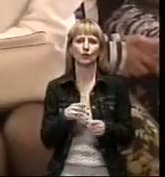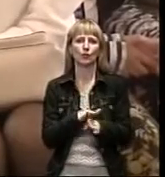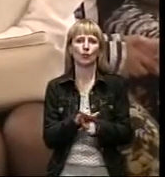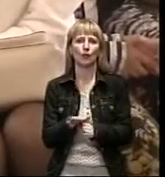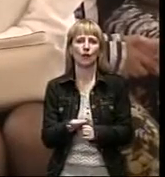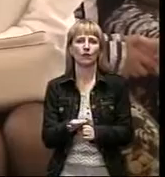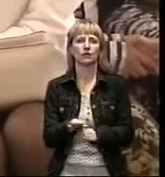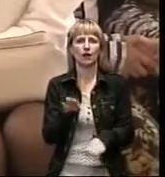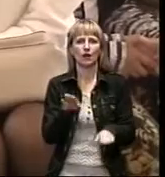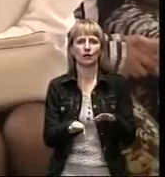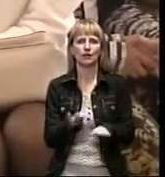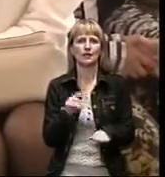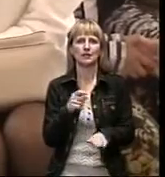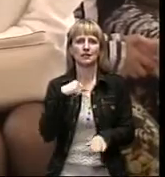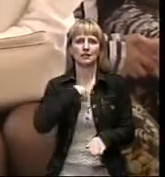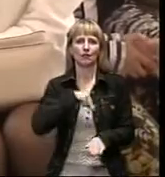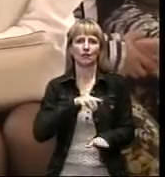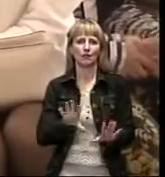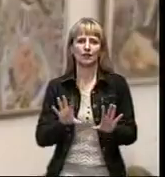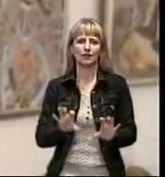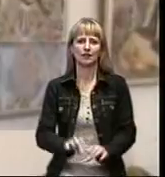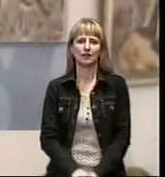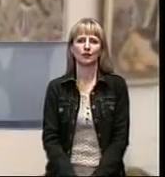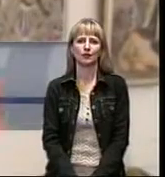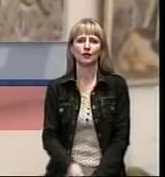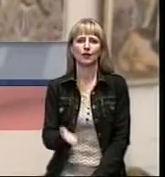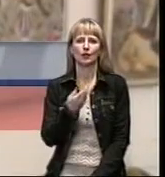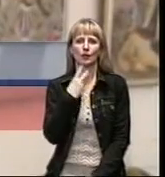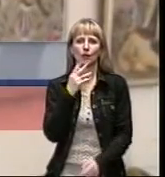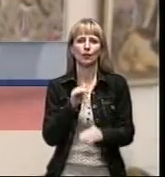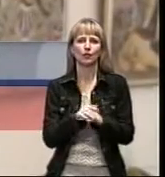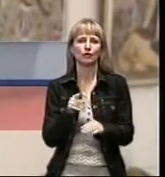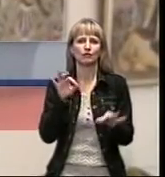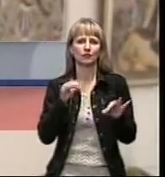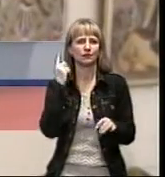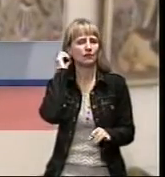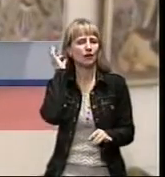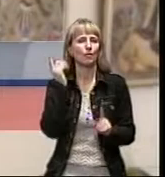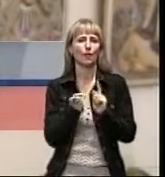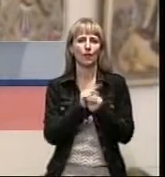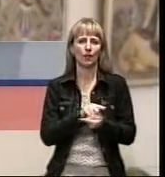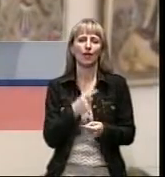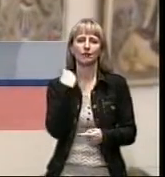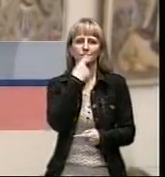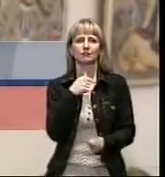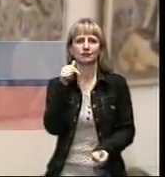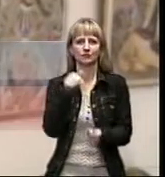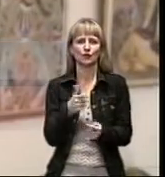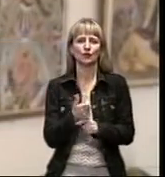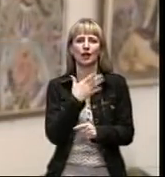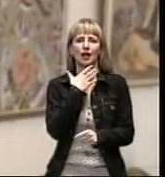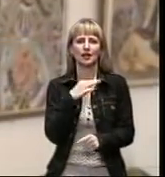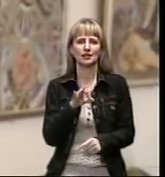повністю гармоніюють із самосприйняттям. Ми помітили, що вона перефарбувалась. Їй дуже личить, взагалі вона дуже